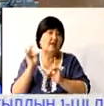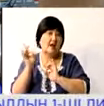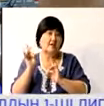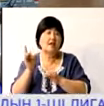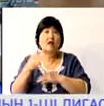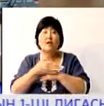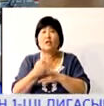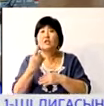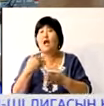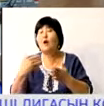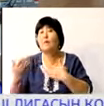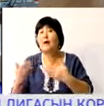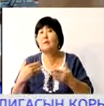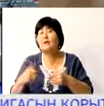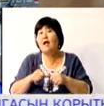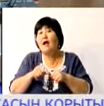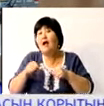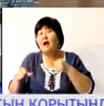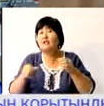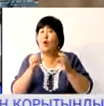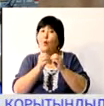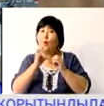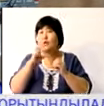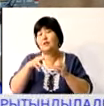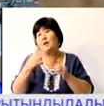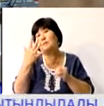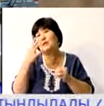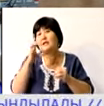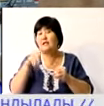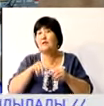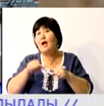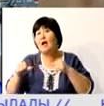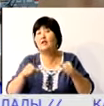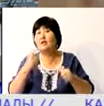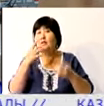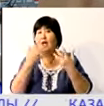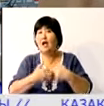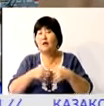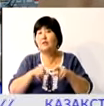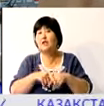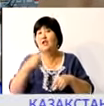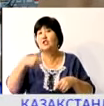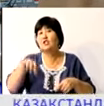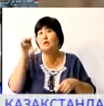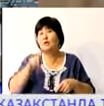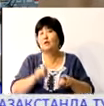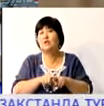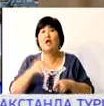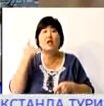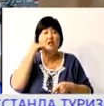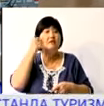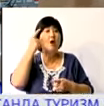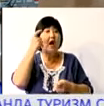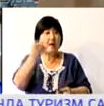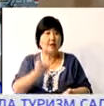есік бір-бірінен ажырайтын бір 10 сантиметр, 5 сантиметр ажырайтын болса, бірден автоматты түрде 20 секундтың ішінде сізге телефоныңызға хабар